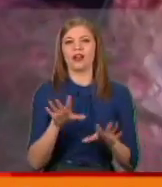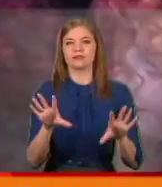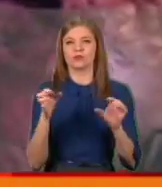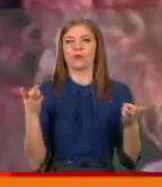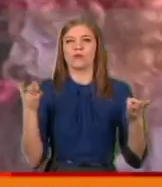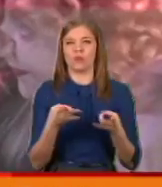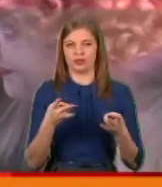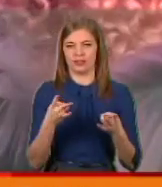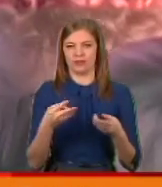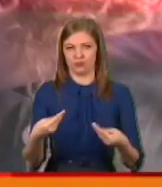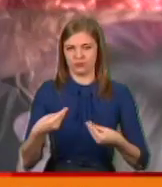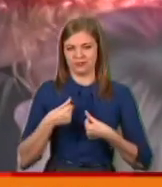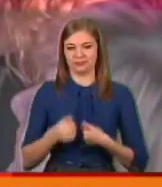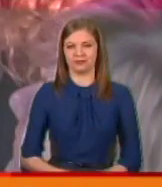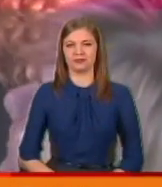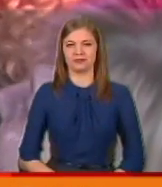хвилю.